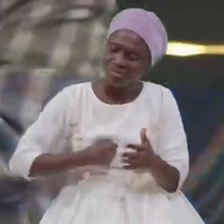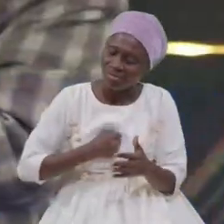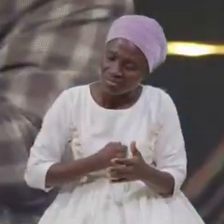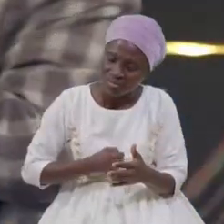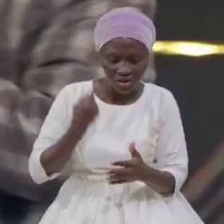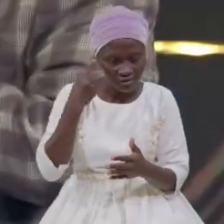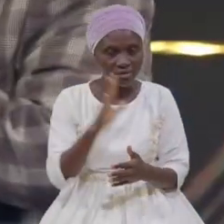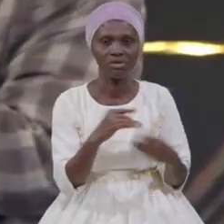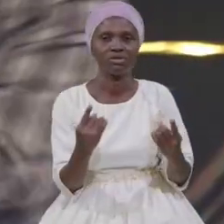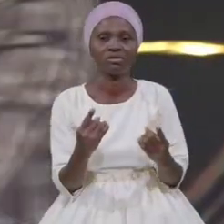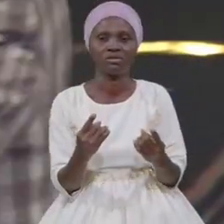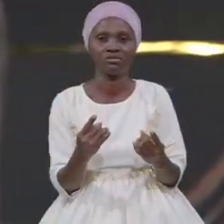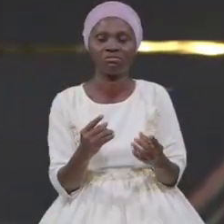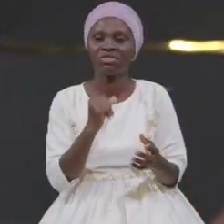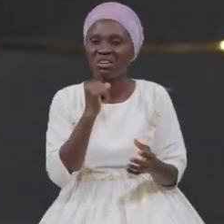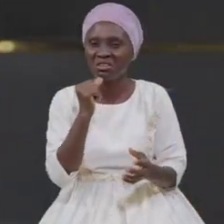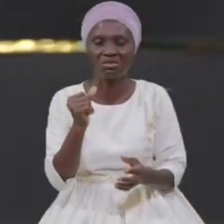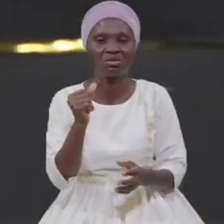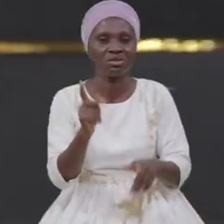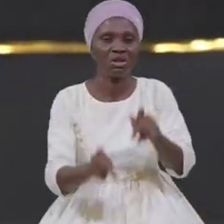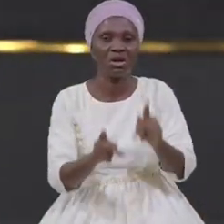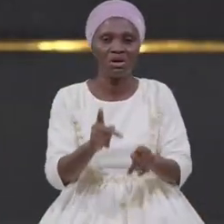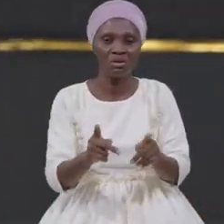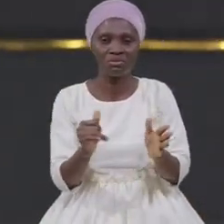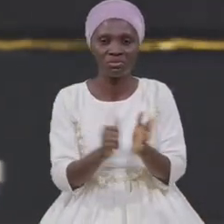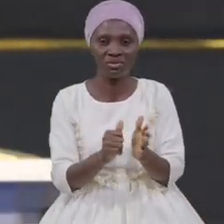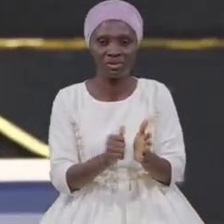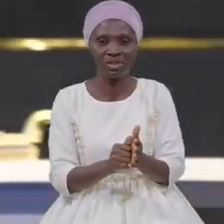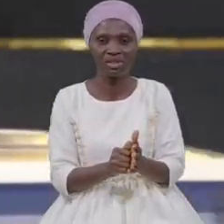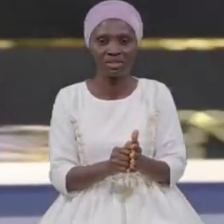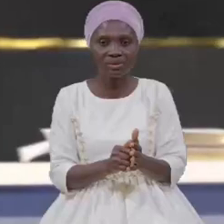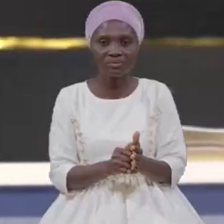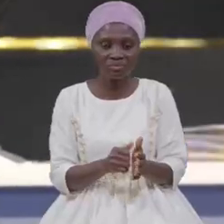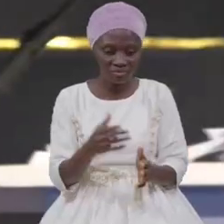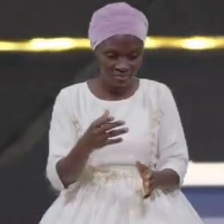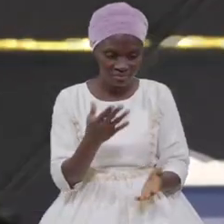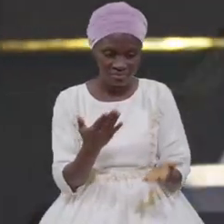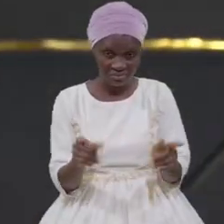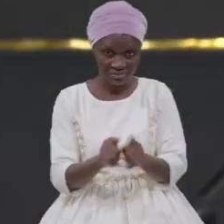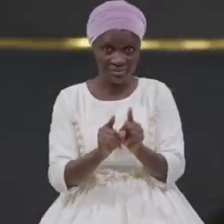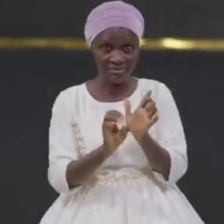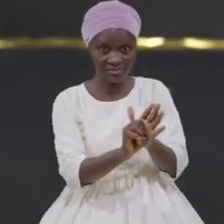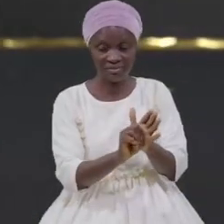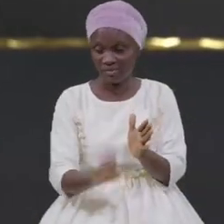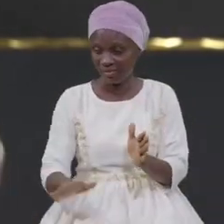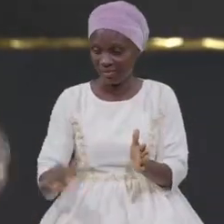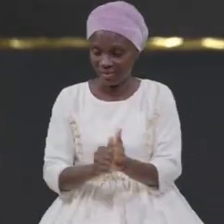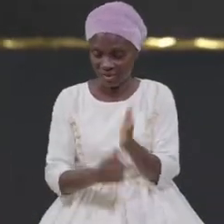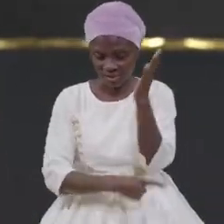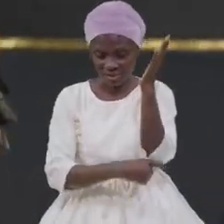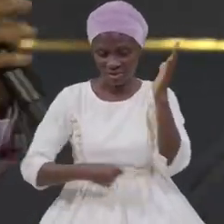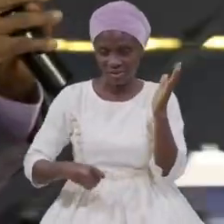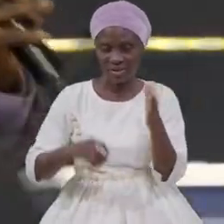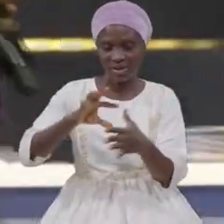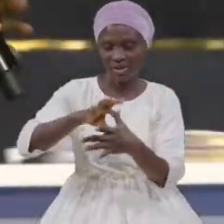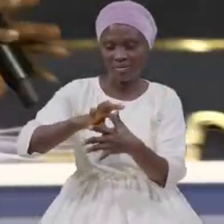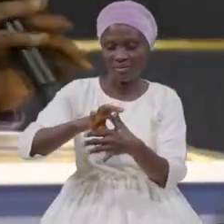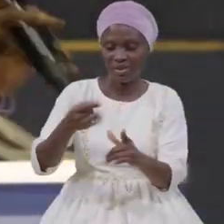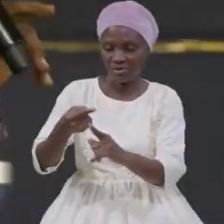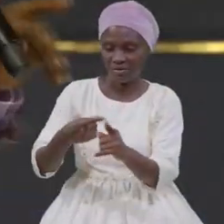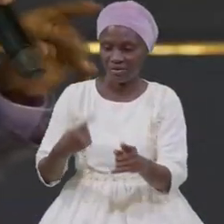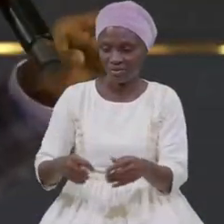ceux-là, comme ces enfants, ils prennent la viande dans la marmite, et ils sont en train de mâcher ça, et